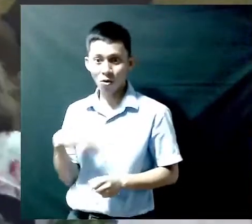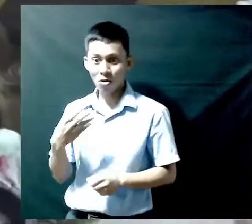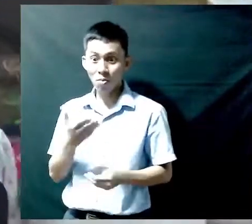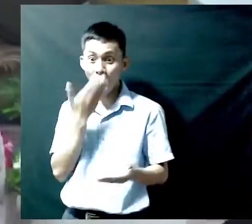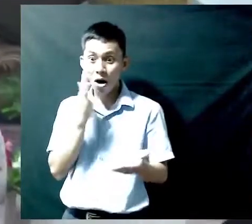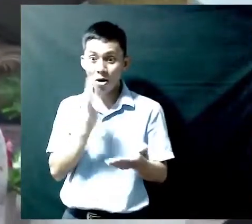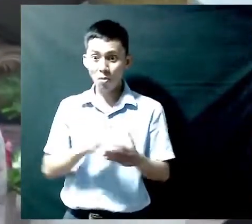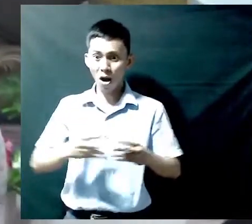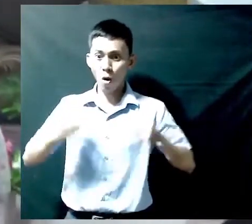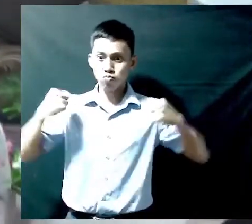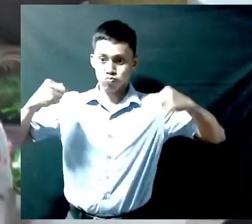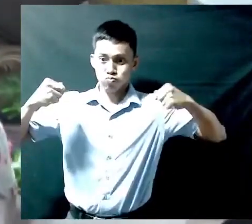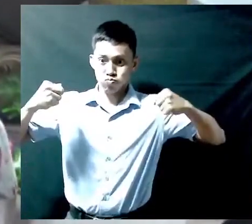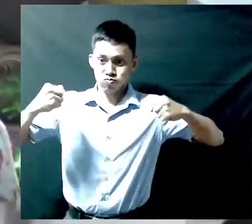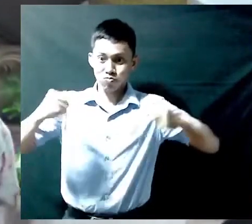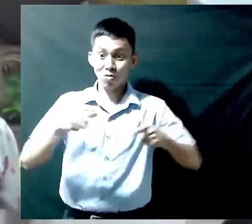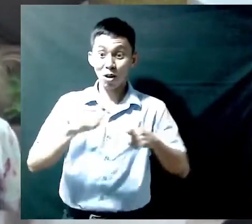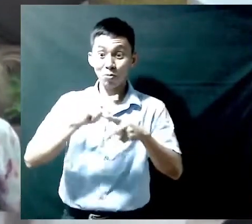Okay.